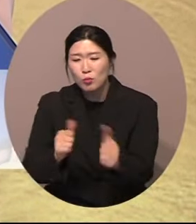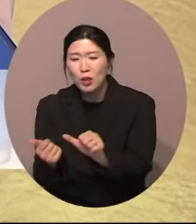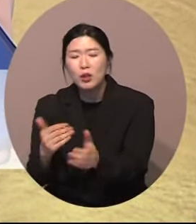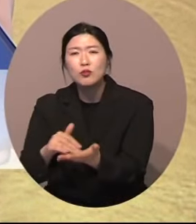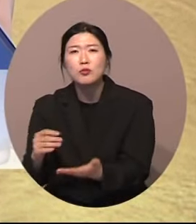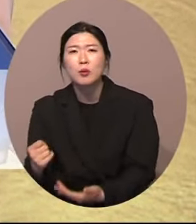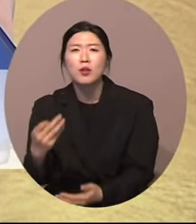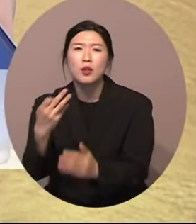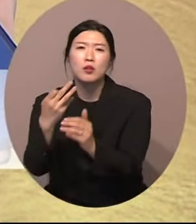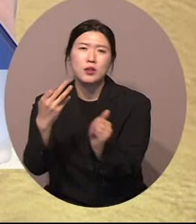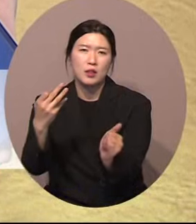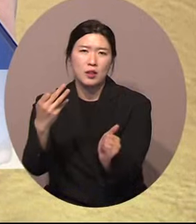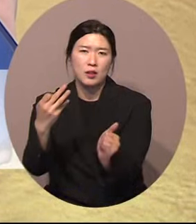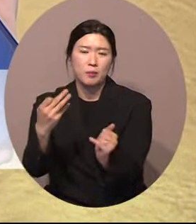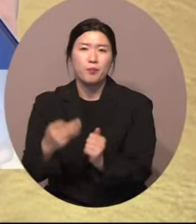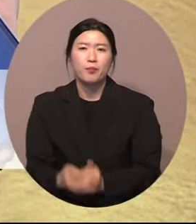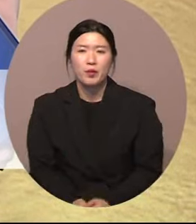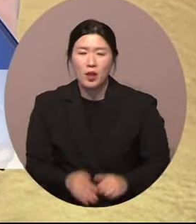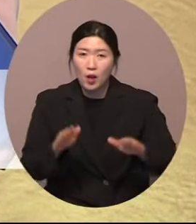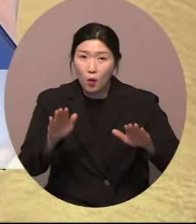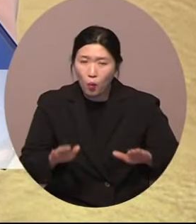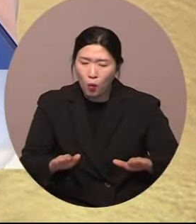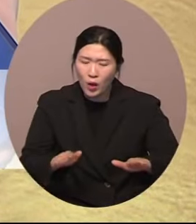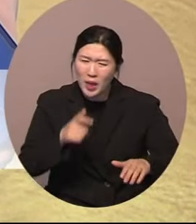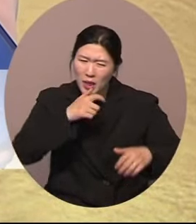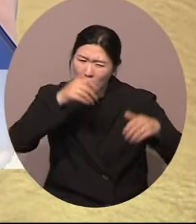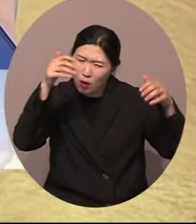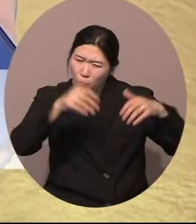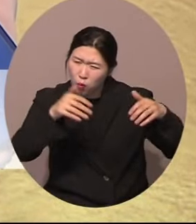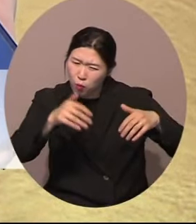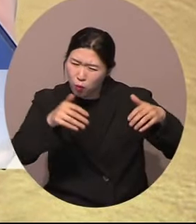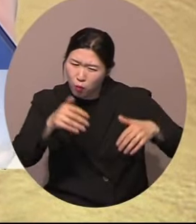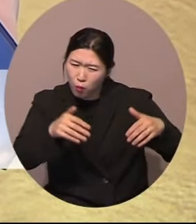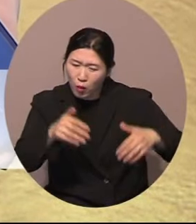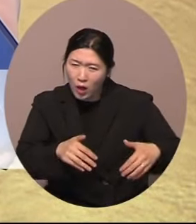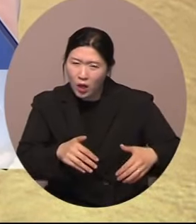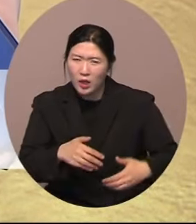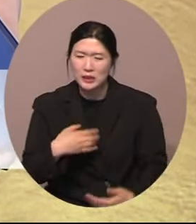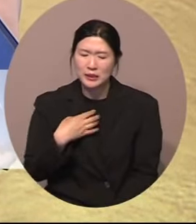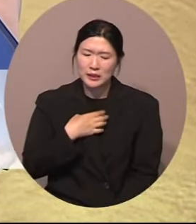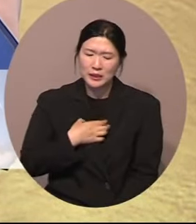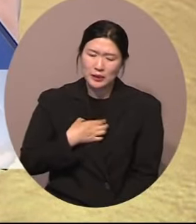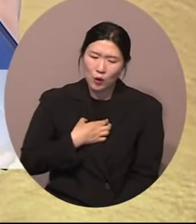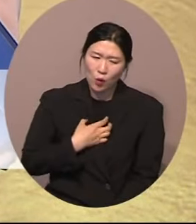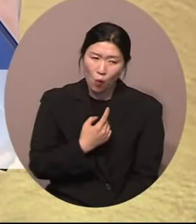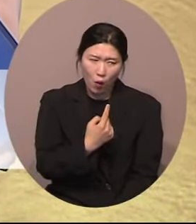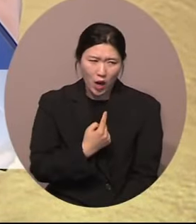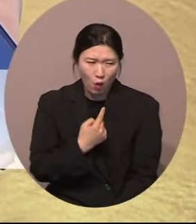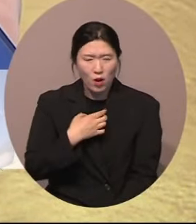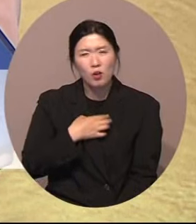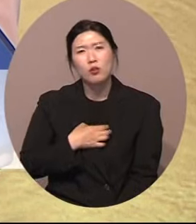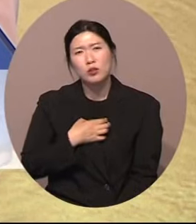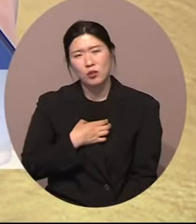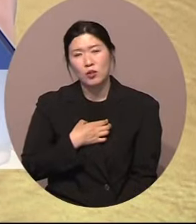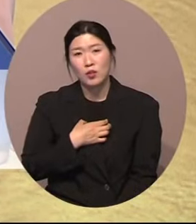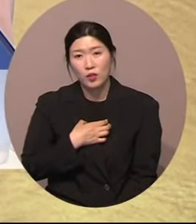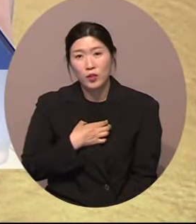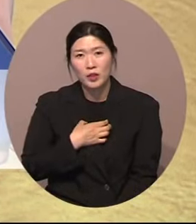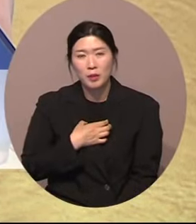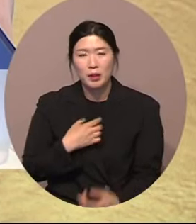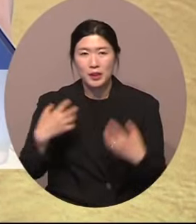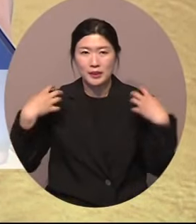목숨을 잃었습니다 올여름도 많은 비 특히나 짧은 시간 집중되는 기록적 포구가 예상돼서